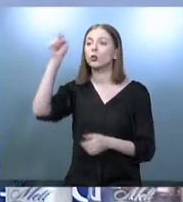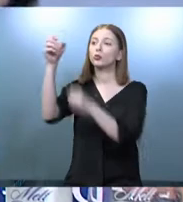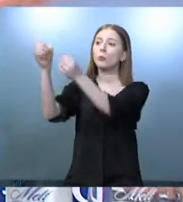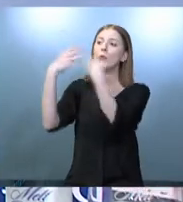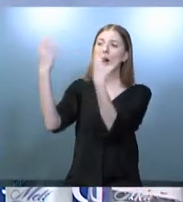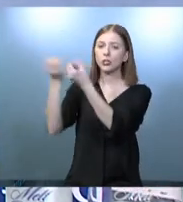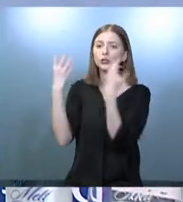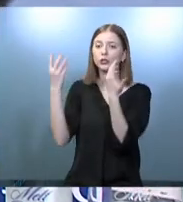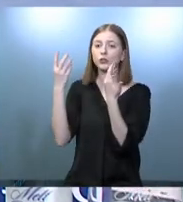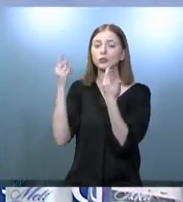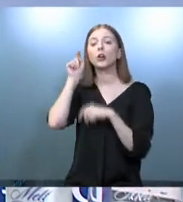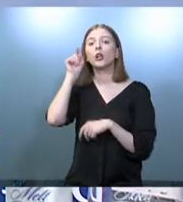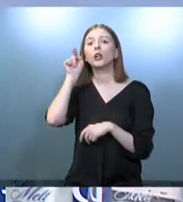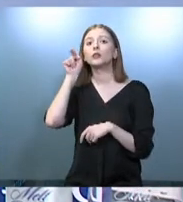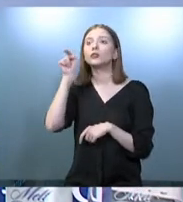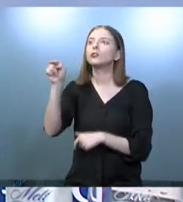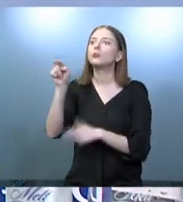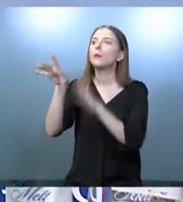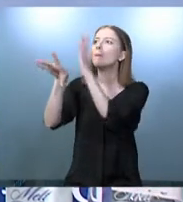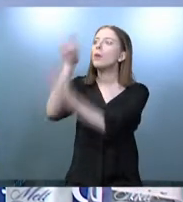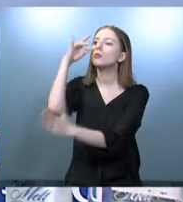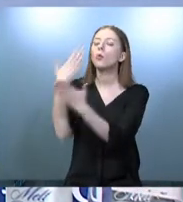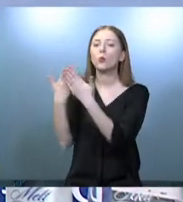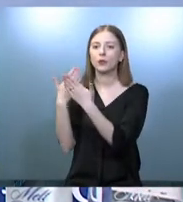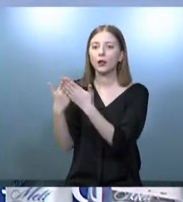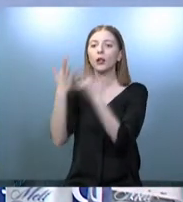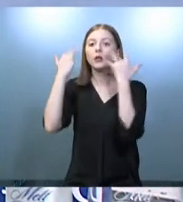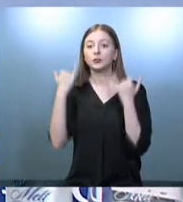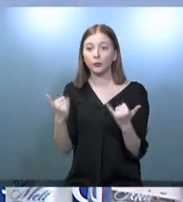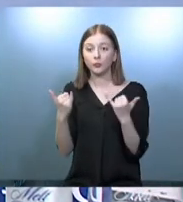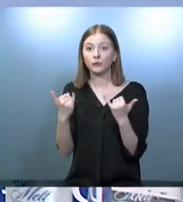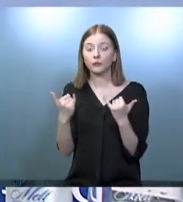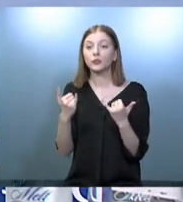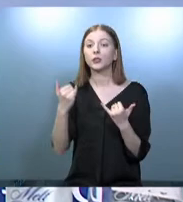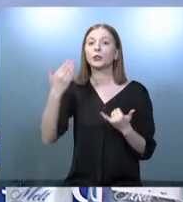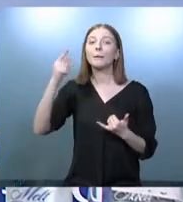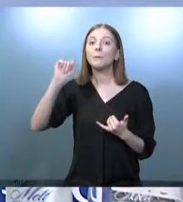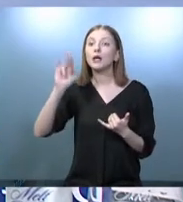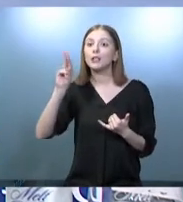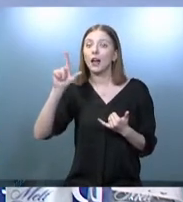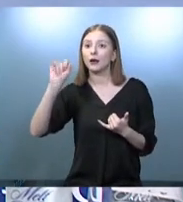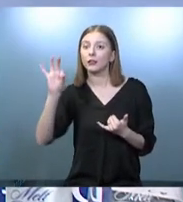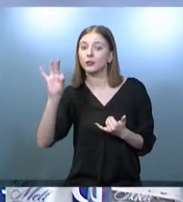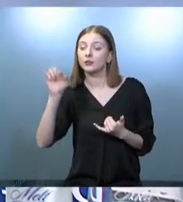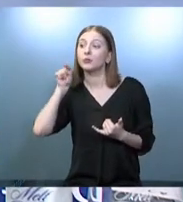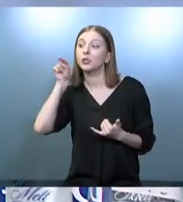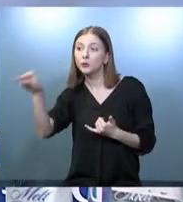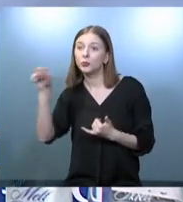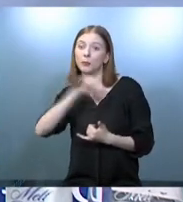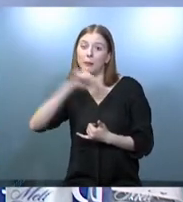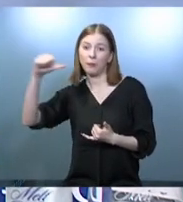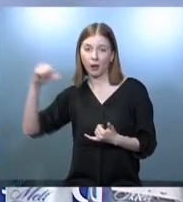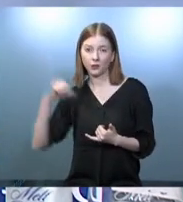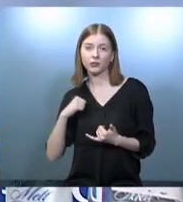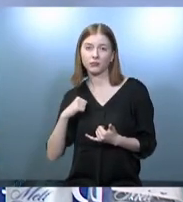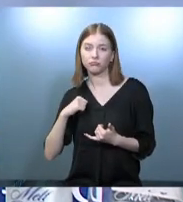paaiškinote rinkėjams, kodėl jūsų manimo jie turėtų balsuoti už jūsų sąrašą. Dabar prašau to paties padaryti Virmanto Pikelio, Lietuvos Respublikos liberalų sąjūdžio. Kodėl